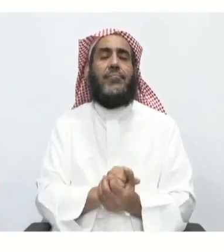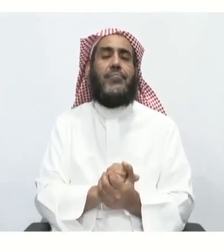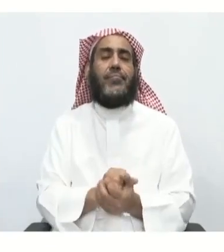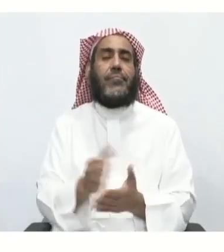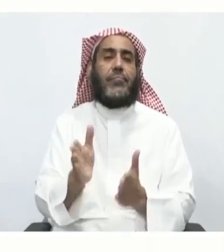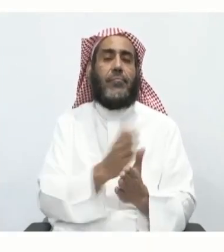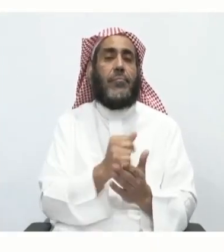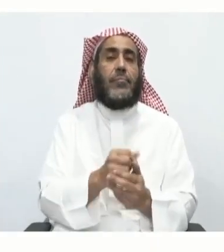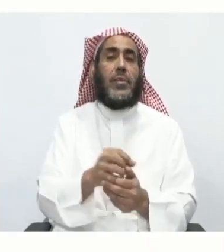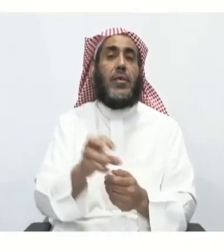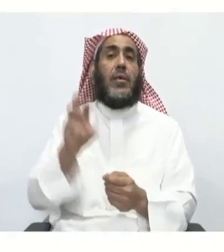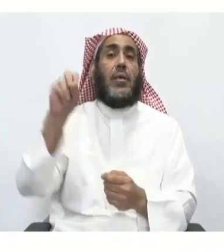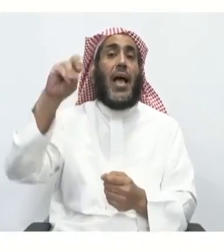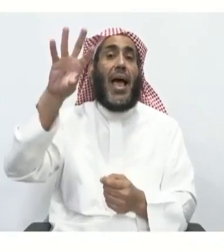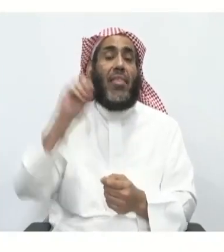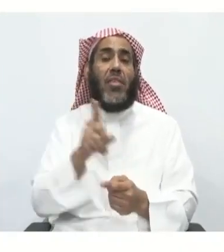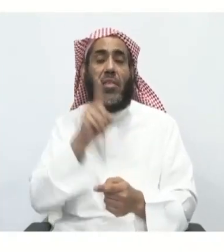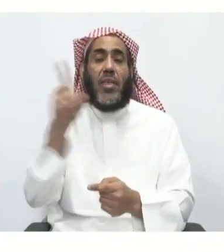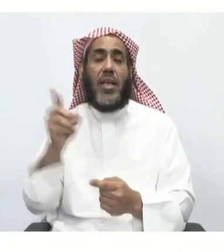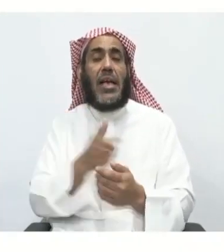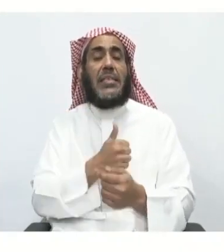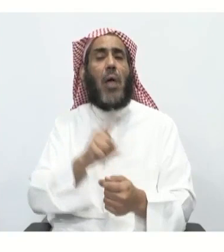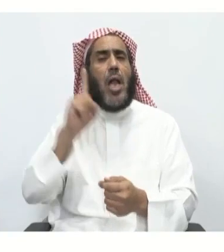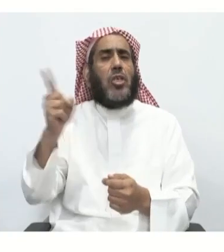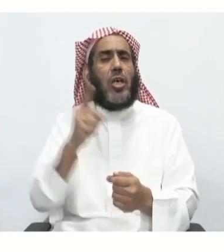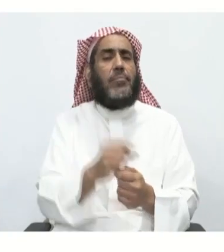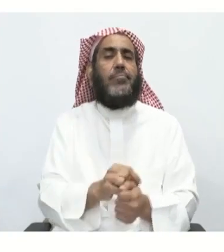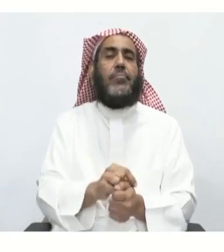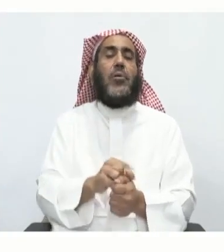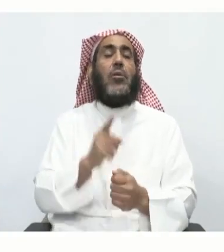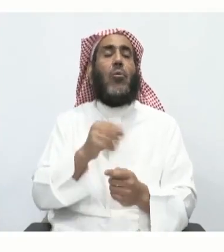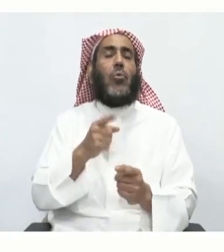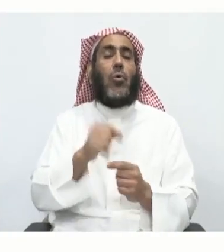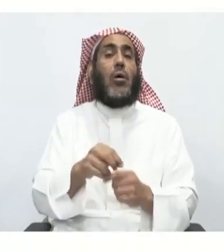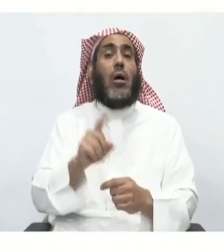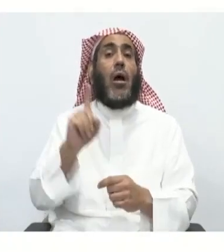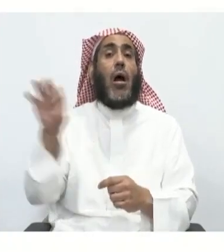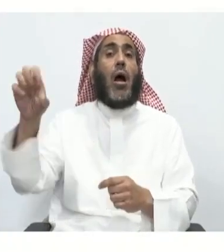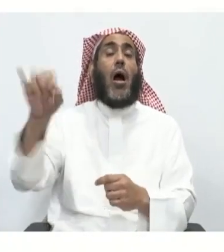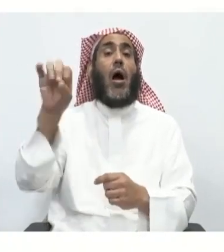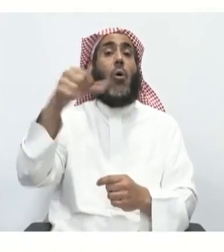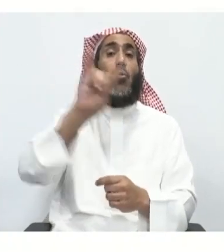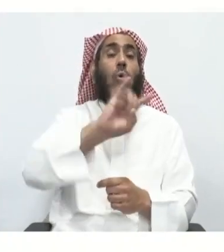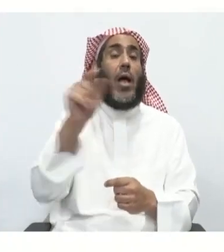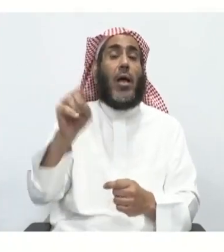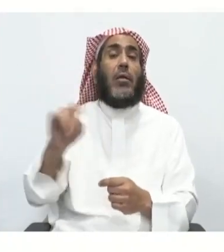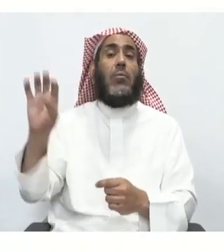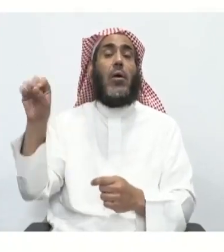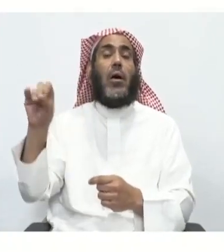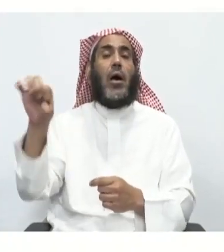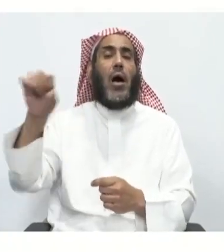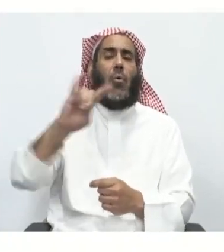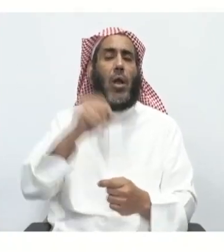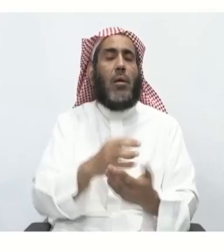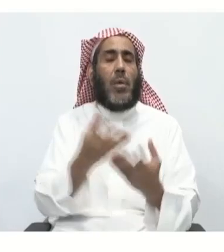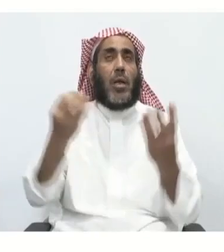ايضا هذه جميل فسماء الاشاره كتم توعدون ايضا هؤلاء وهؤلاء ايضا هنا حذف ايضا من